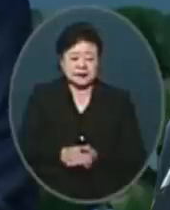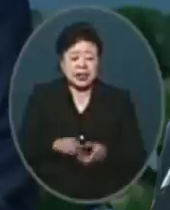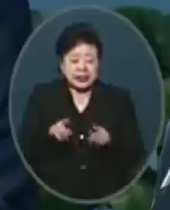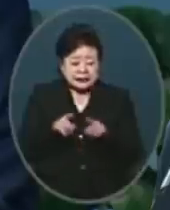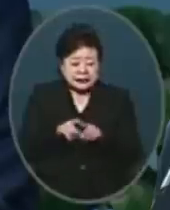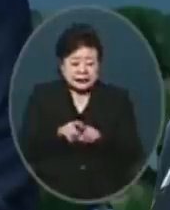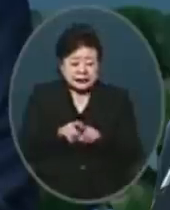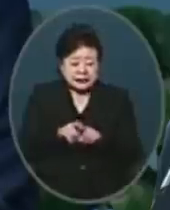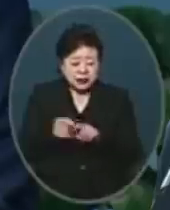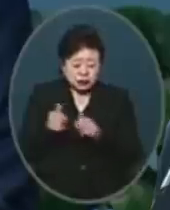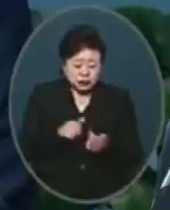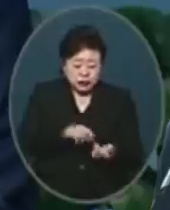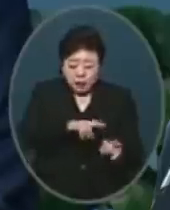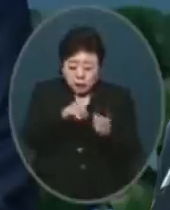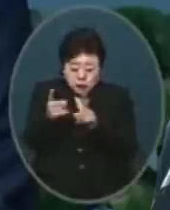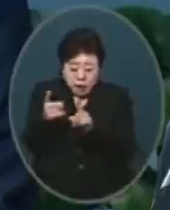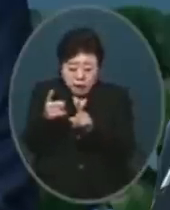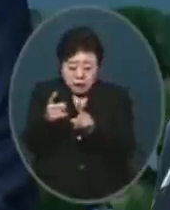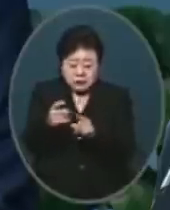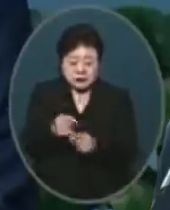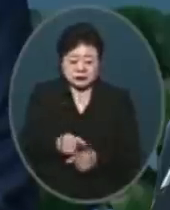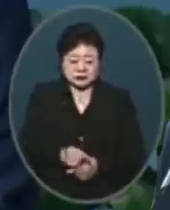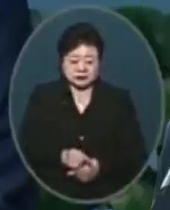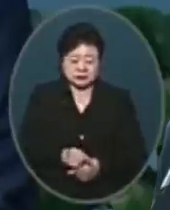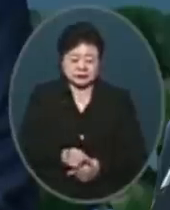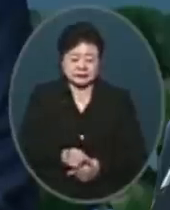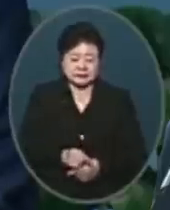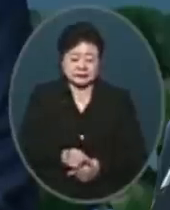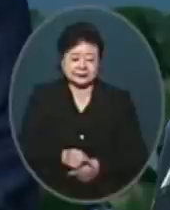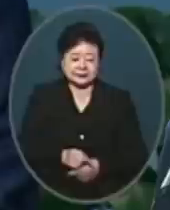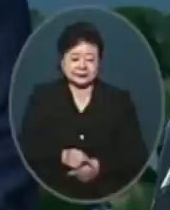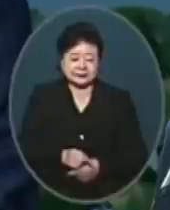같이 죽었다가 부활한 존재가 되었으므로